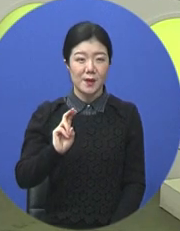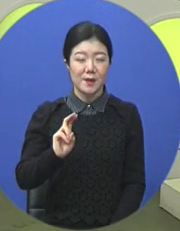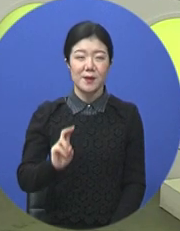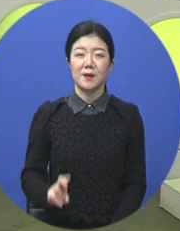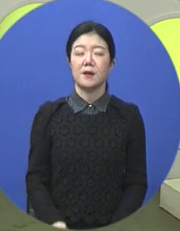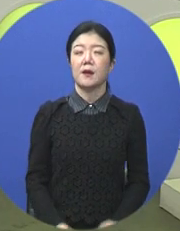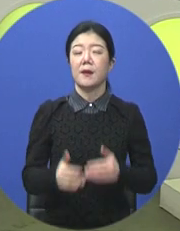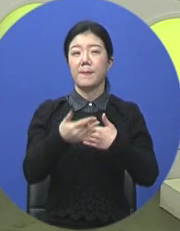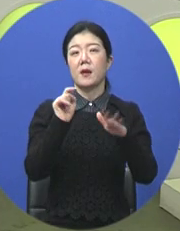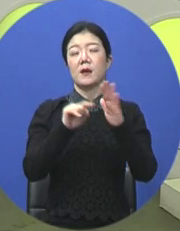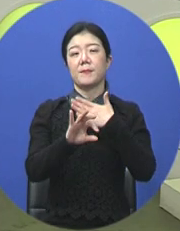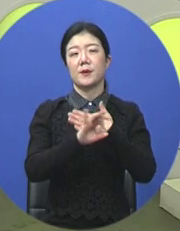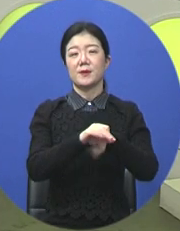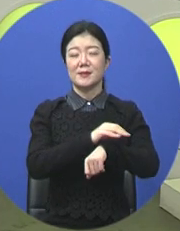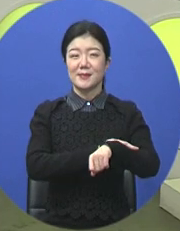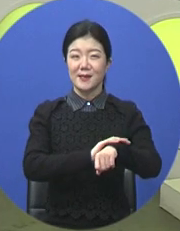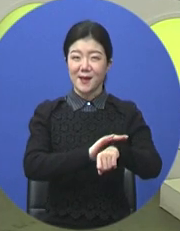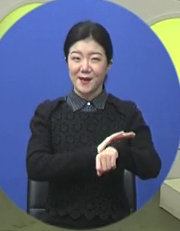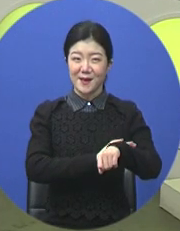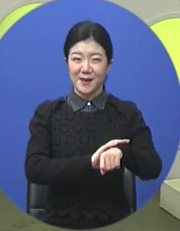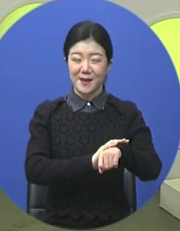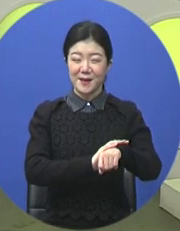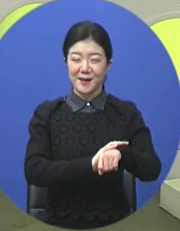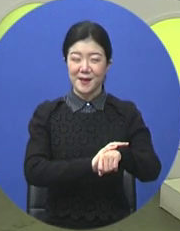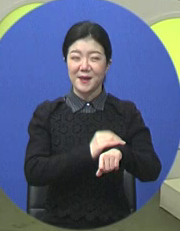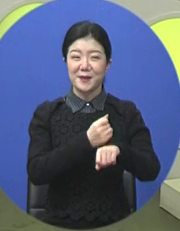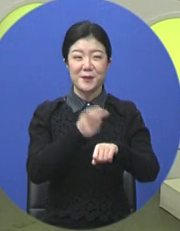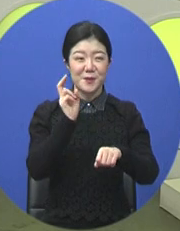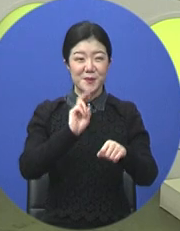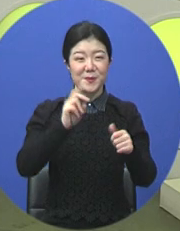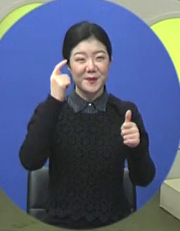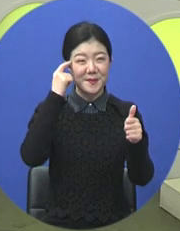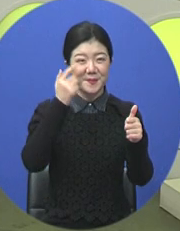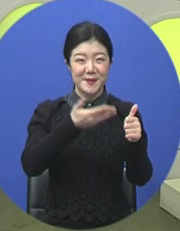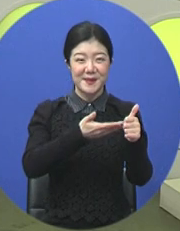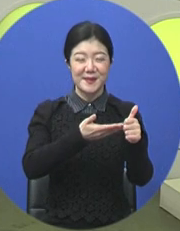노래방 가시면 잘 불러 주시는 잘 부르시는 노래인가요